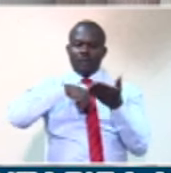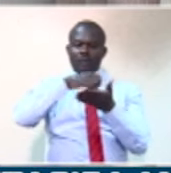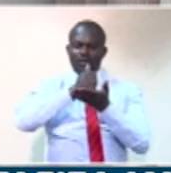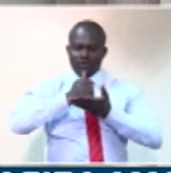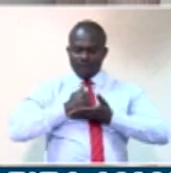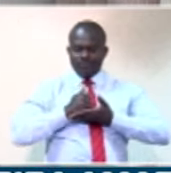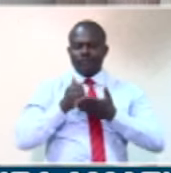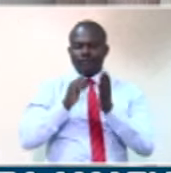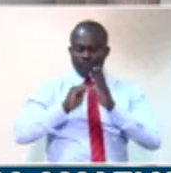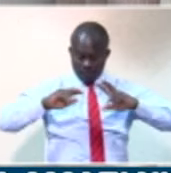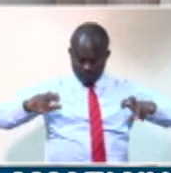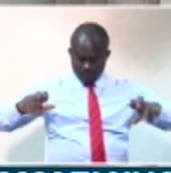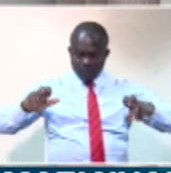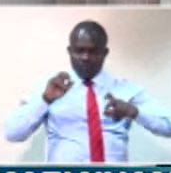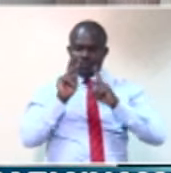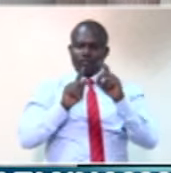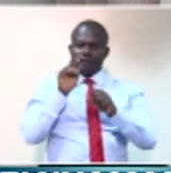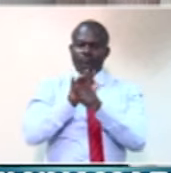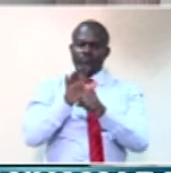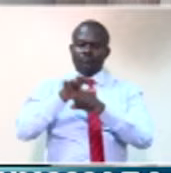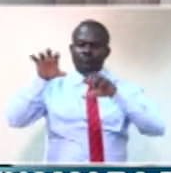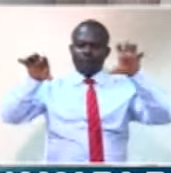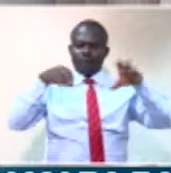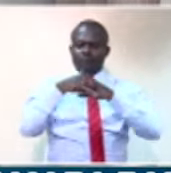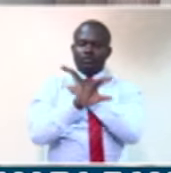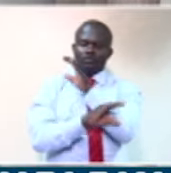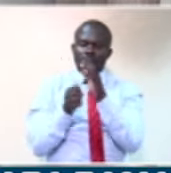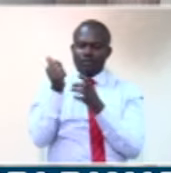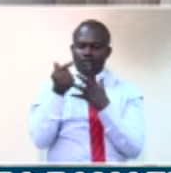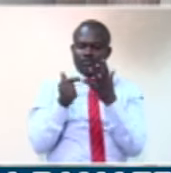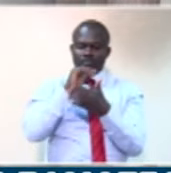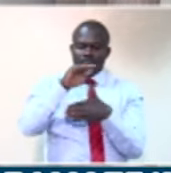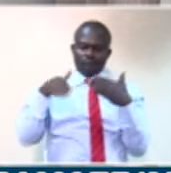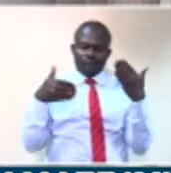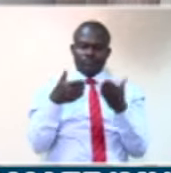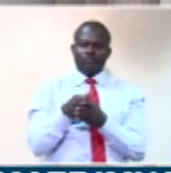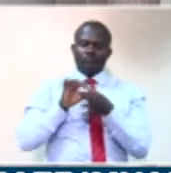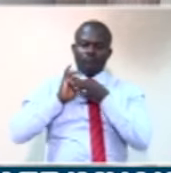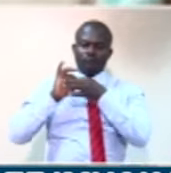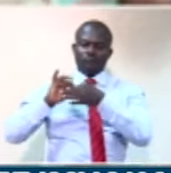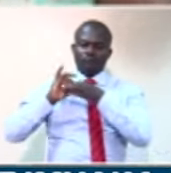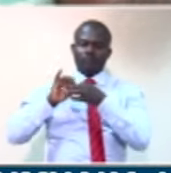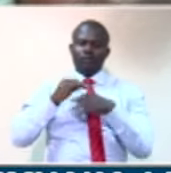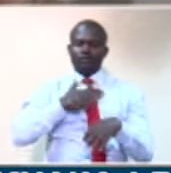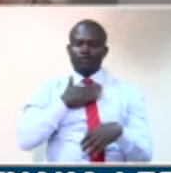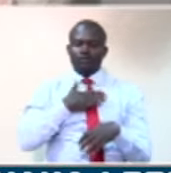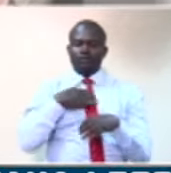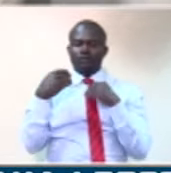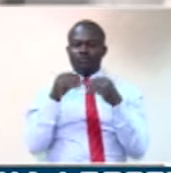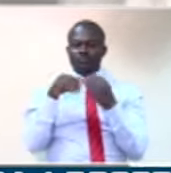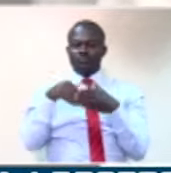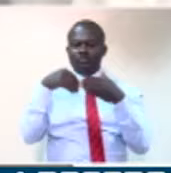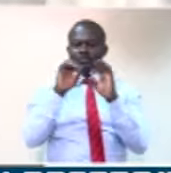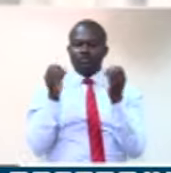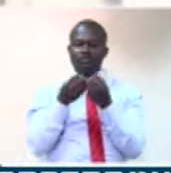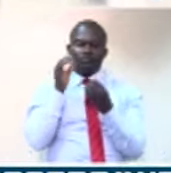yaradufashije mu gupima abaturage hirya no hino mu gihugu. Ibi rero byose ni ubufatanye twishimira. Ibikoresho bahawe n'umuryango